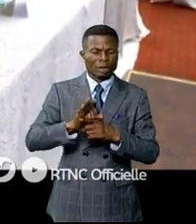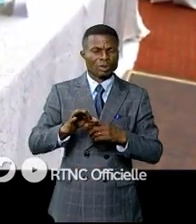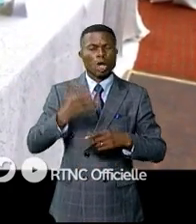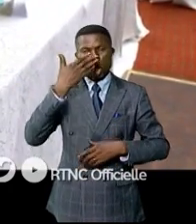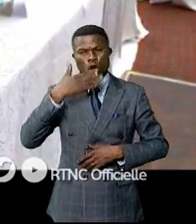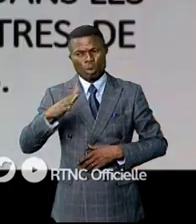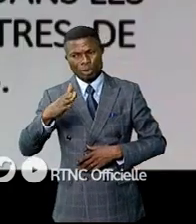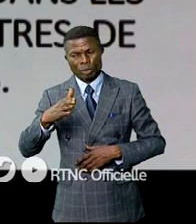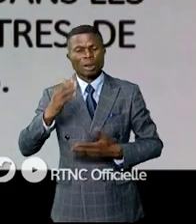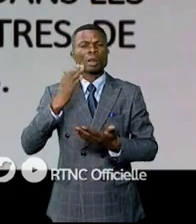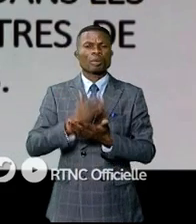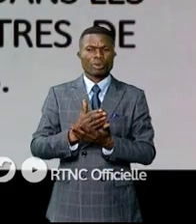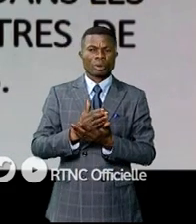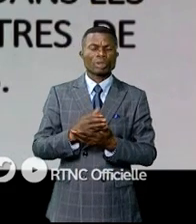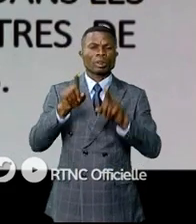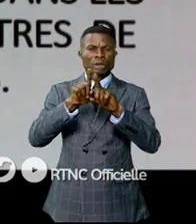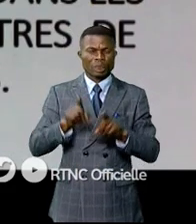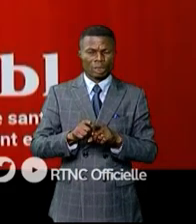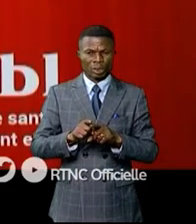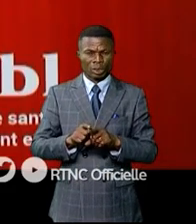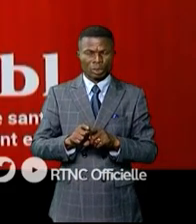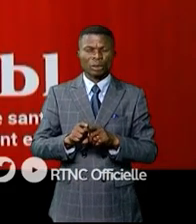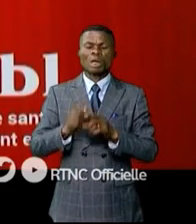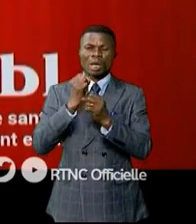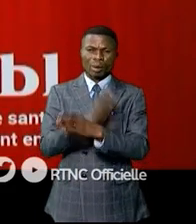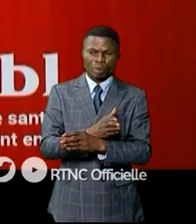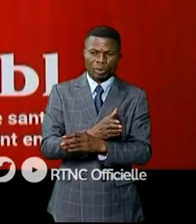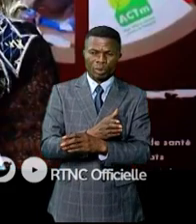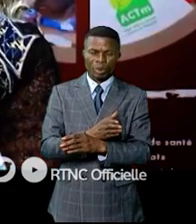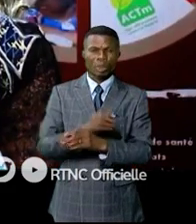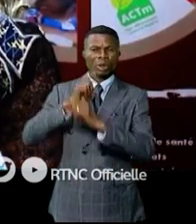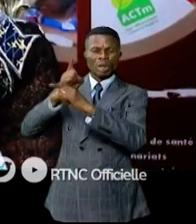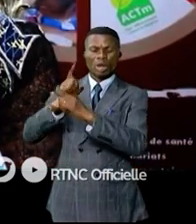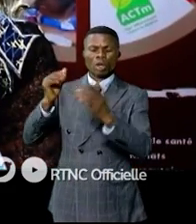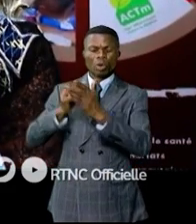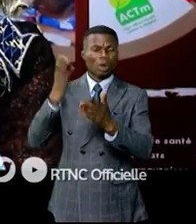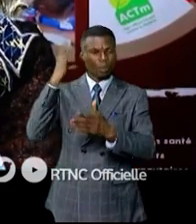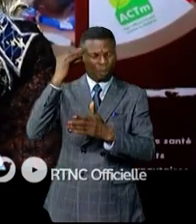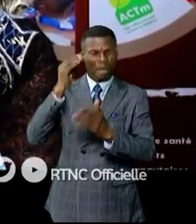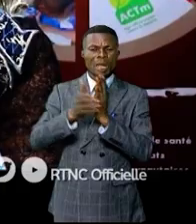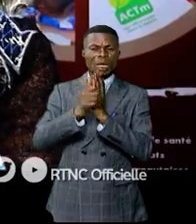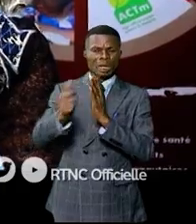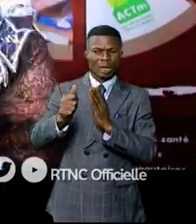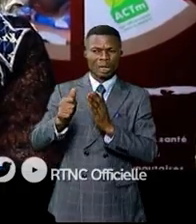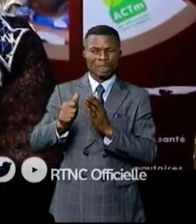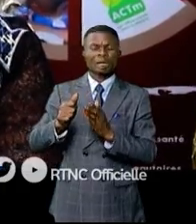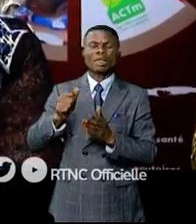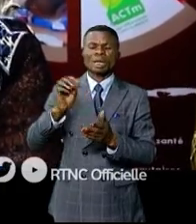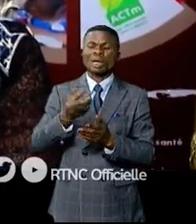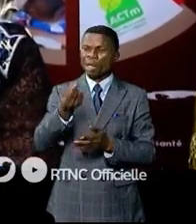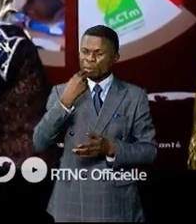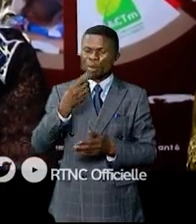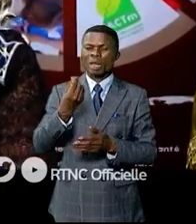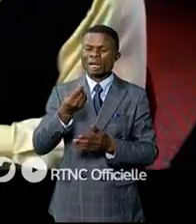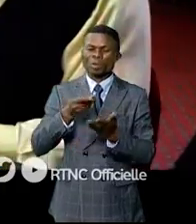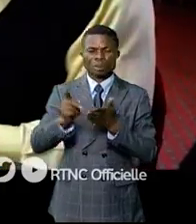sanitaires privées et ainsi assurer la disponibilité des antipaludiques de qualité et à moindre coût. C'est dans